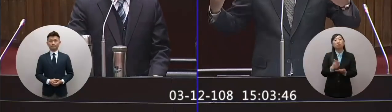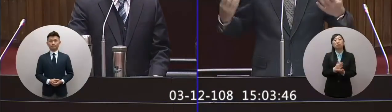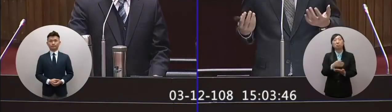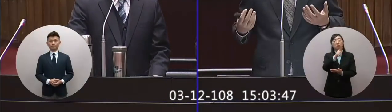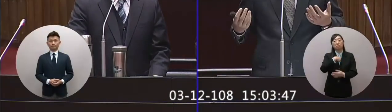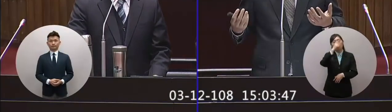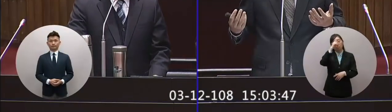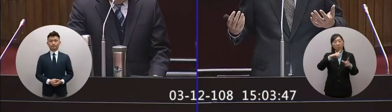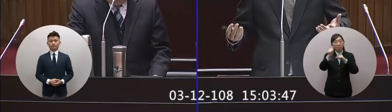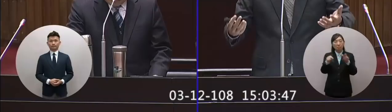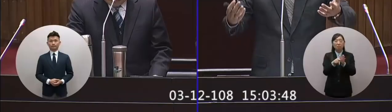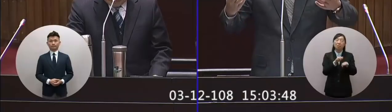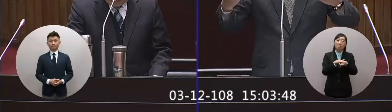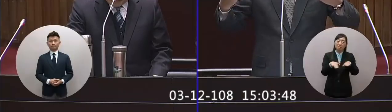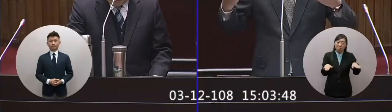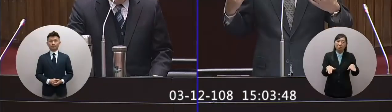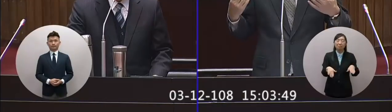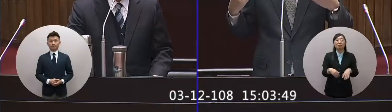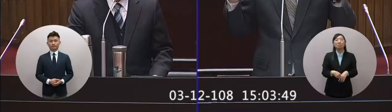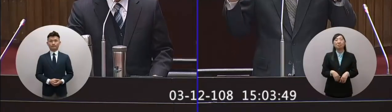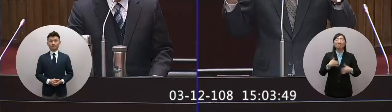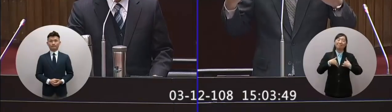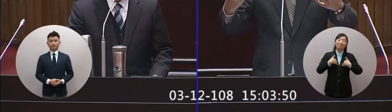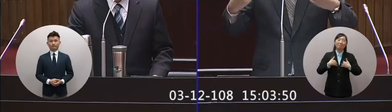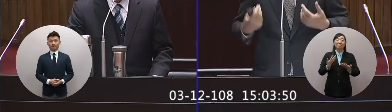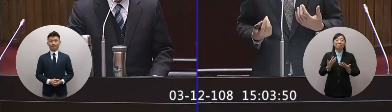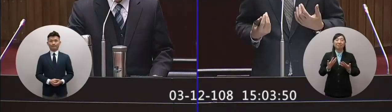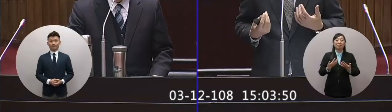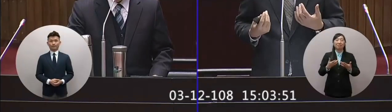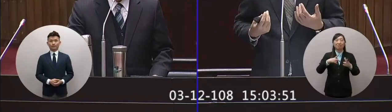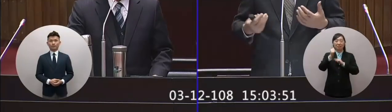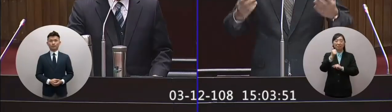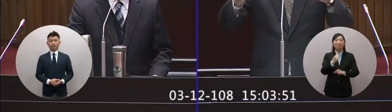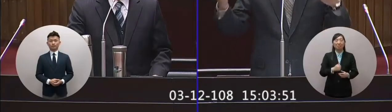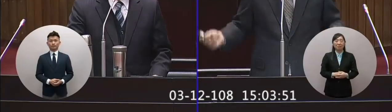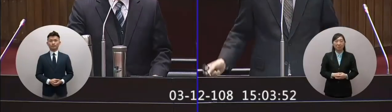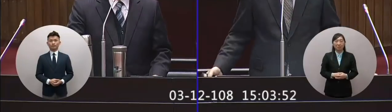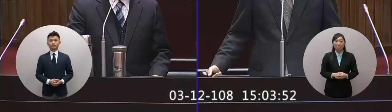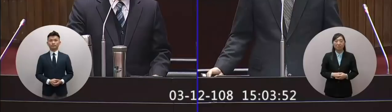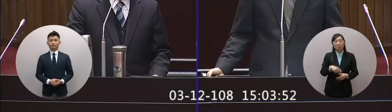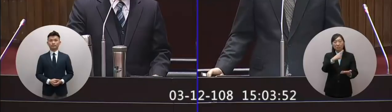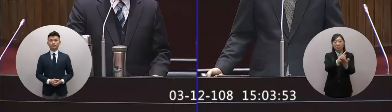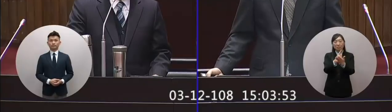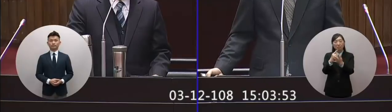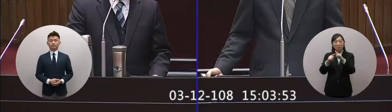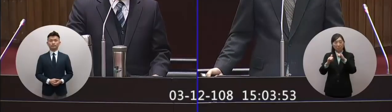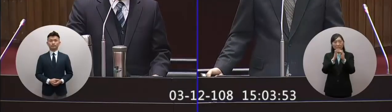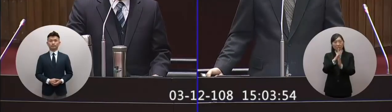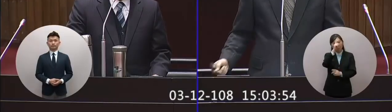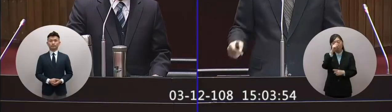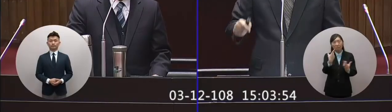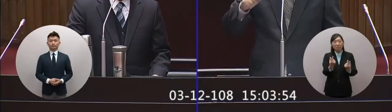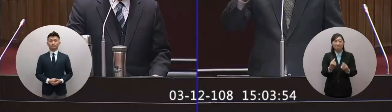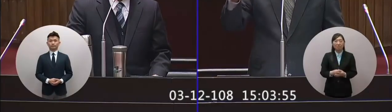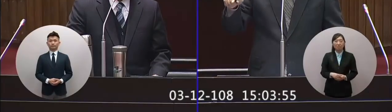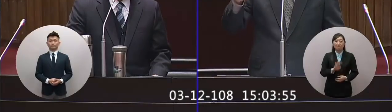一个安全回家的路，希望能够平平安安、快快乐乐的回到家，这个都是大家全民所期待的。可